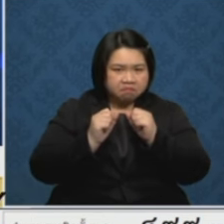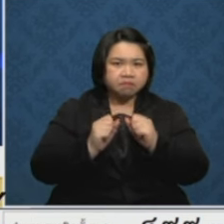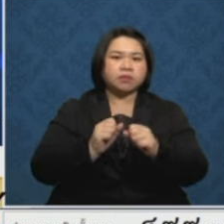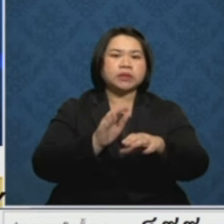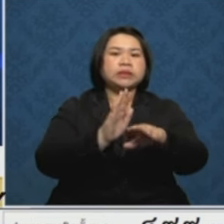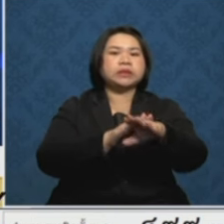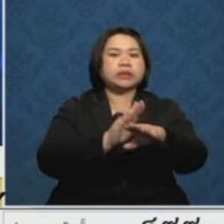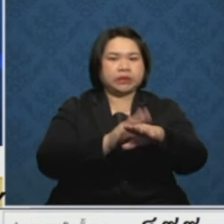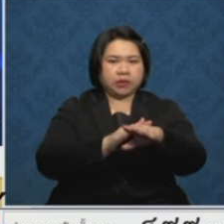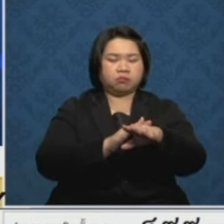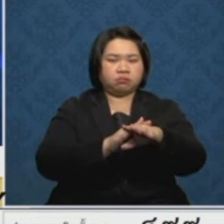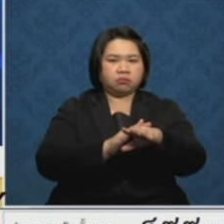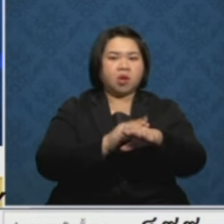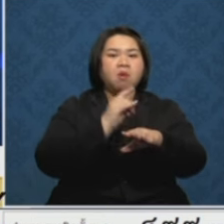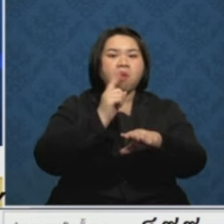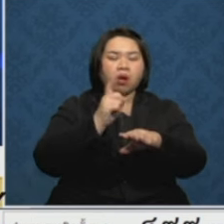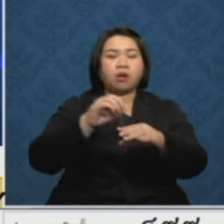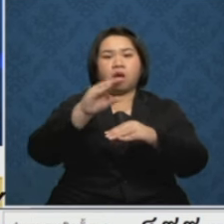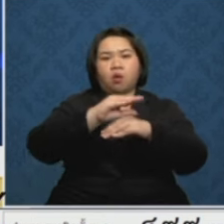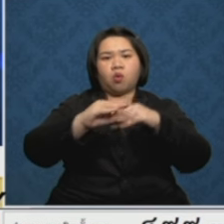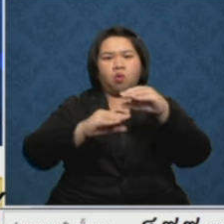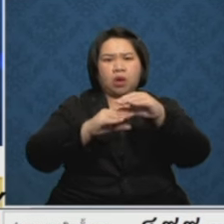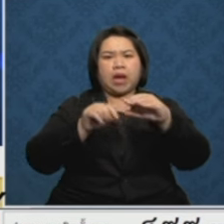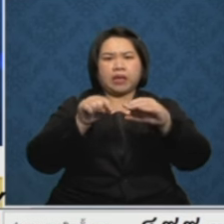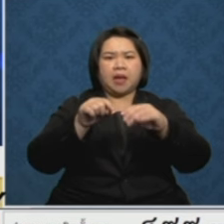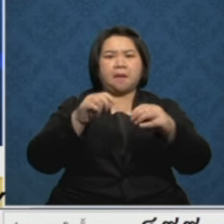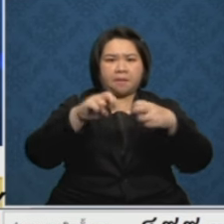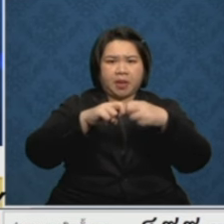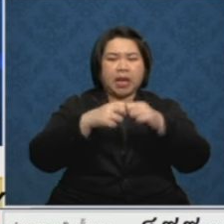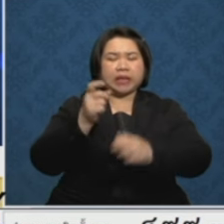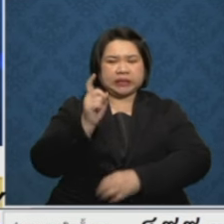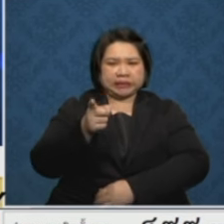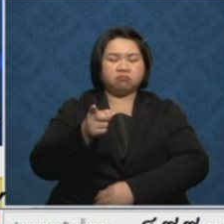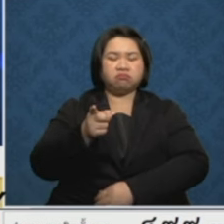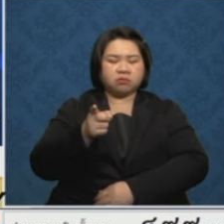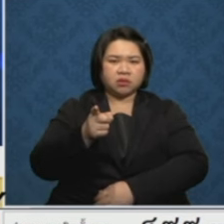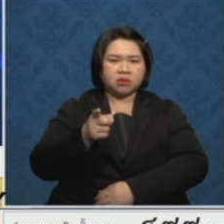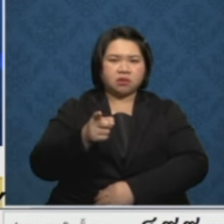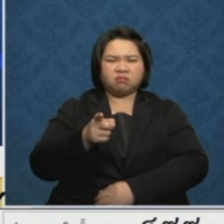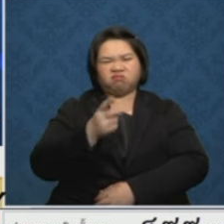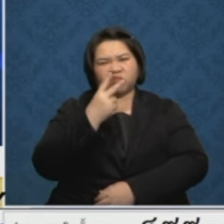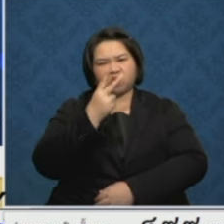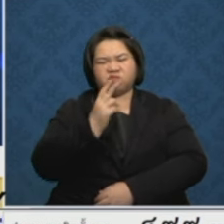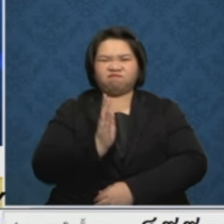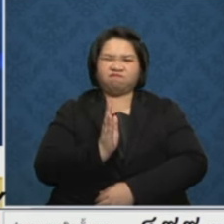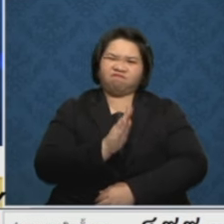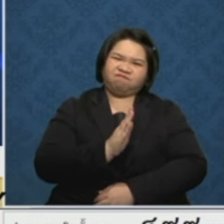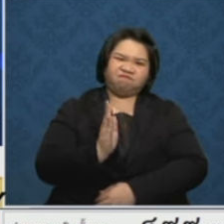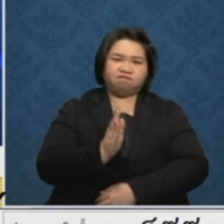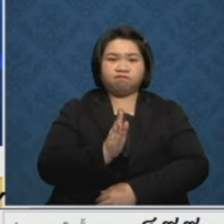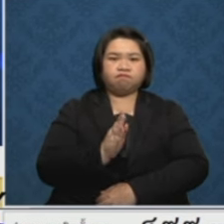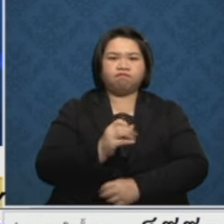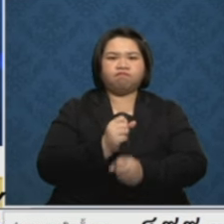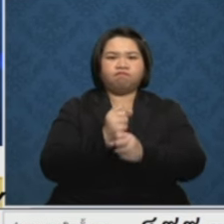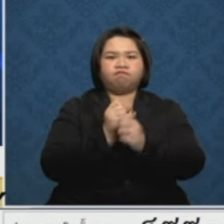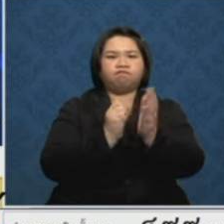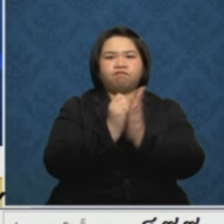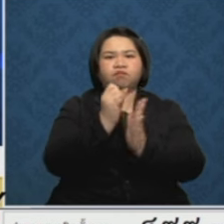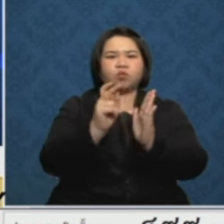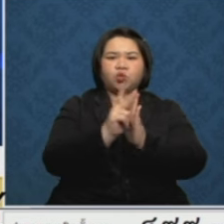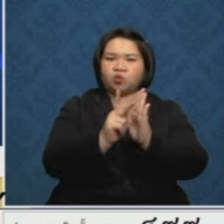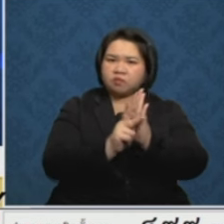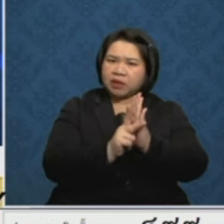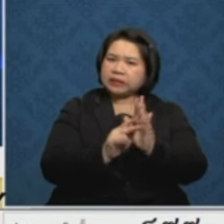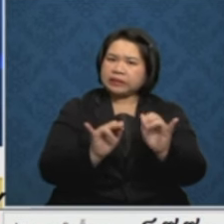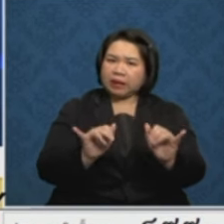ติงกับโครงการนี้ที่มันมีปัญหาที่มันไม่ตรงไปตรงมาที่มันไม่ถูกต้องตามหลักการตามหลัก